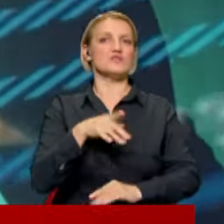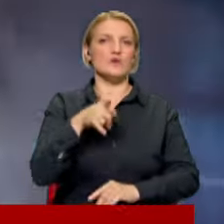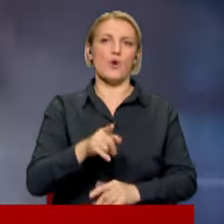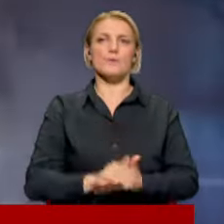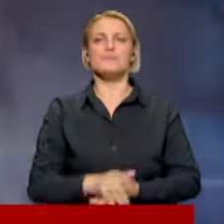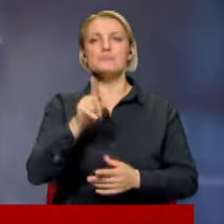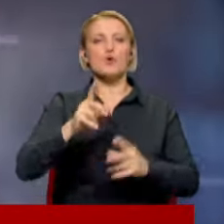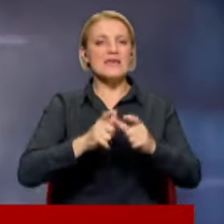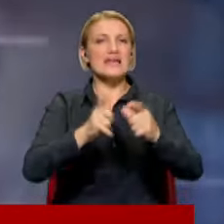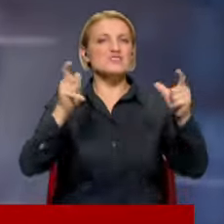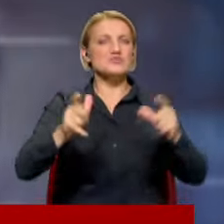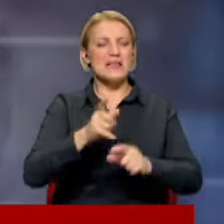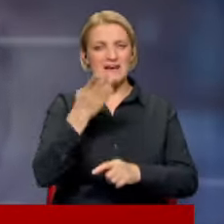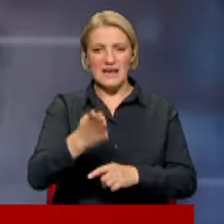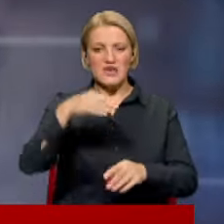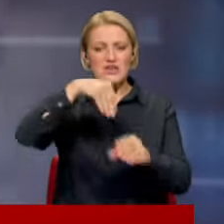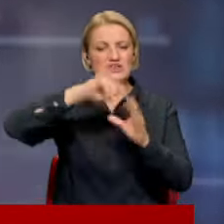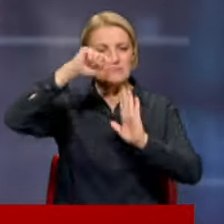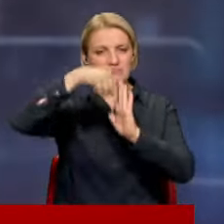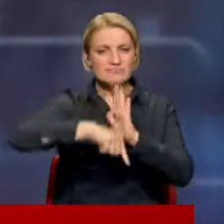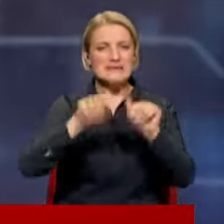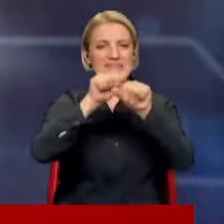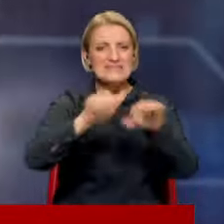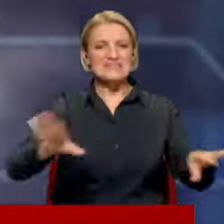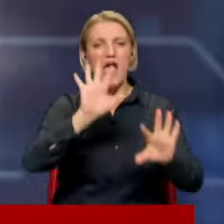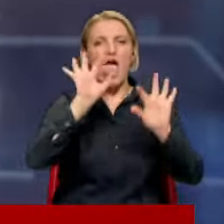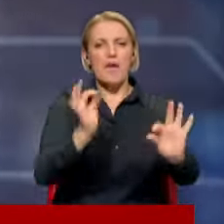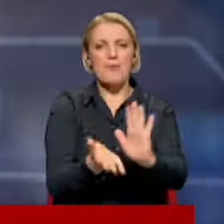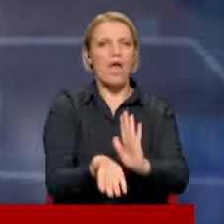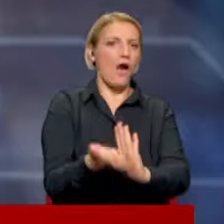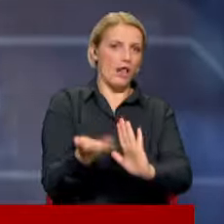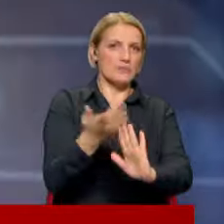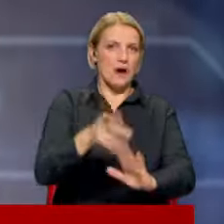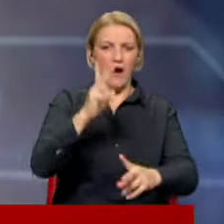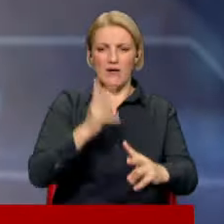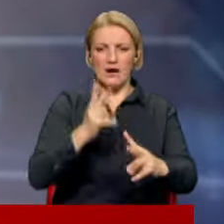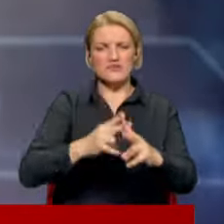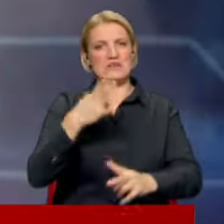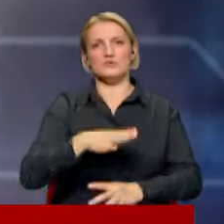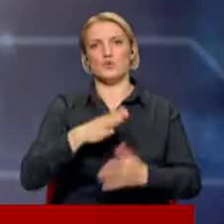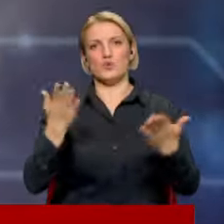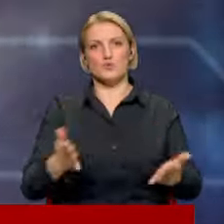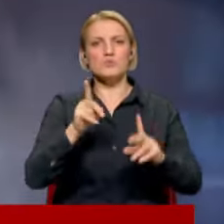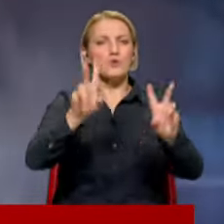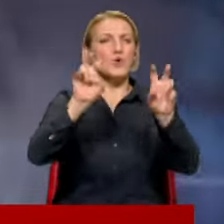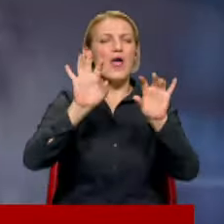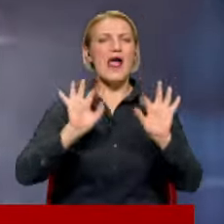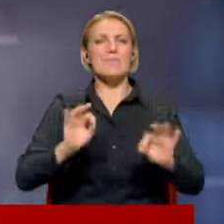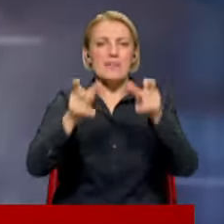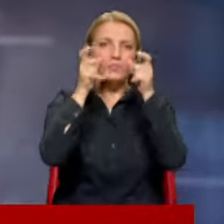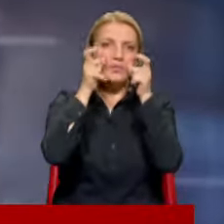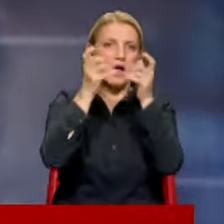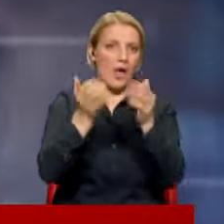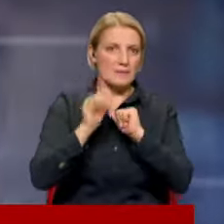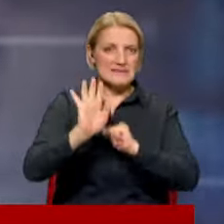O yazıda bu gelişmeler ışığında içeriğin sisteminizden derhal kaldırılmasını acilen talep ediyoruz bu konuya hemen dikkat